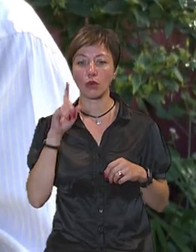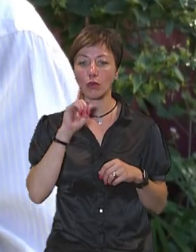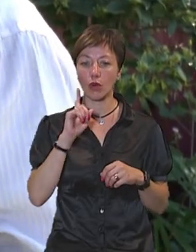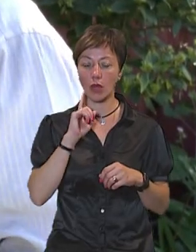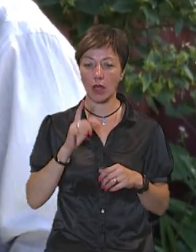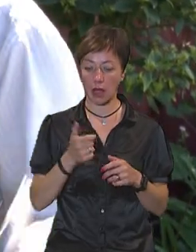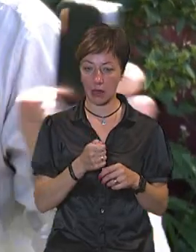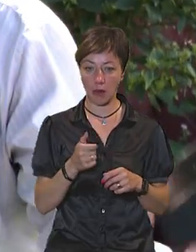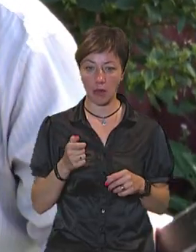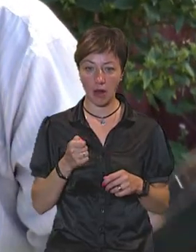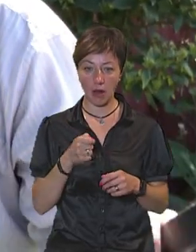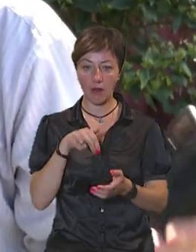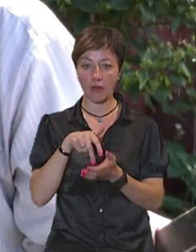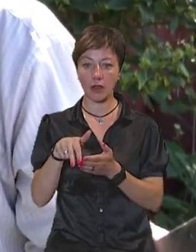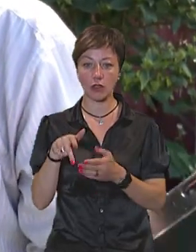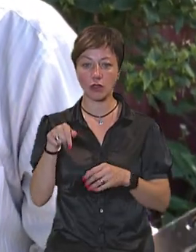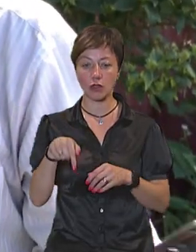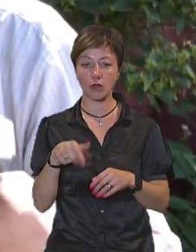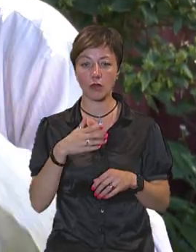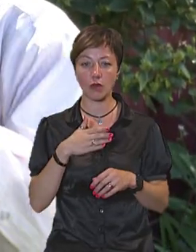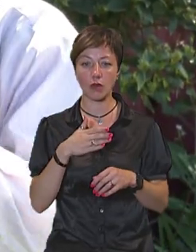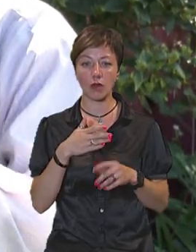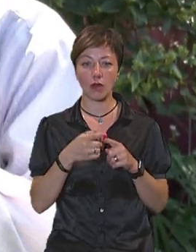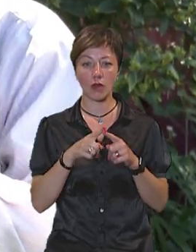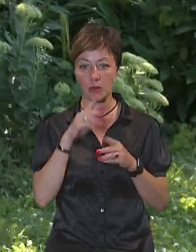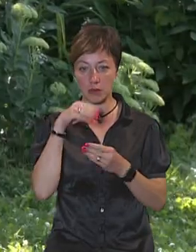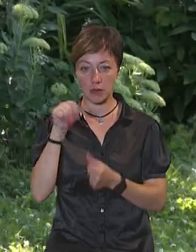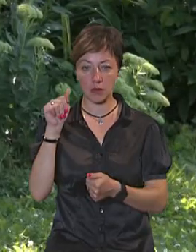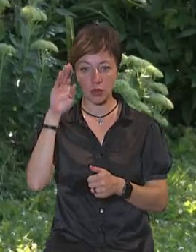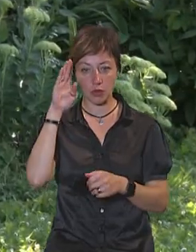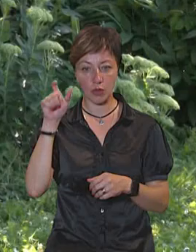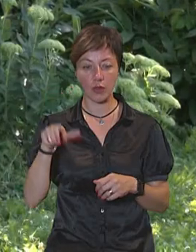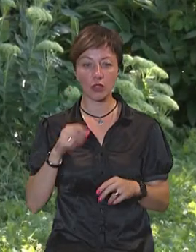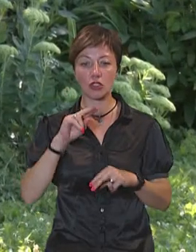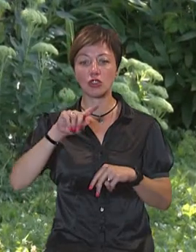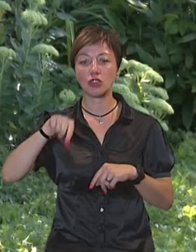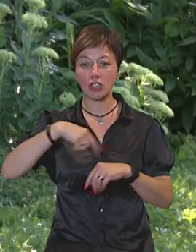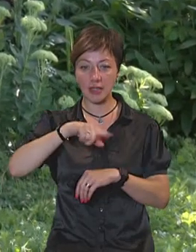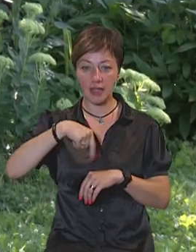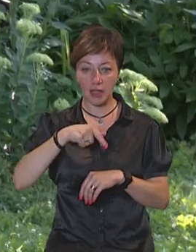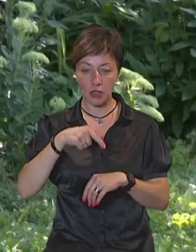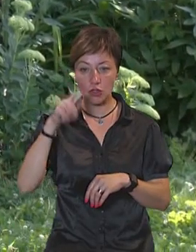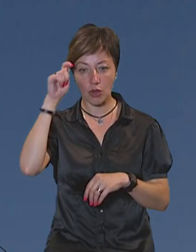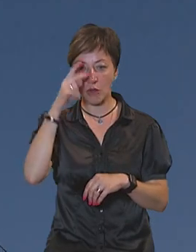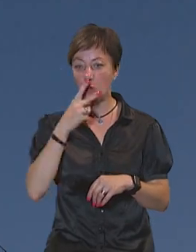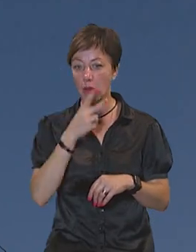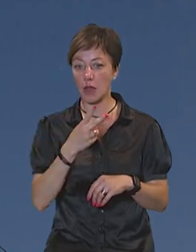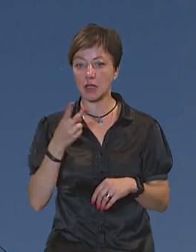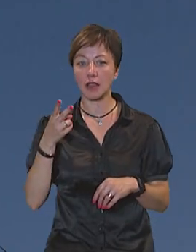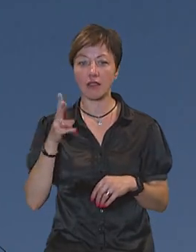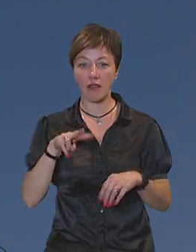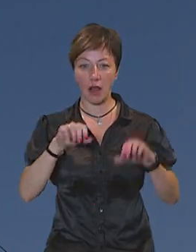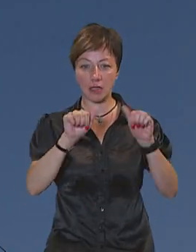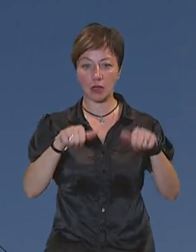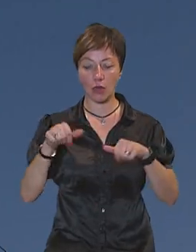її набрав, вийшов, відразу вийшла моя хвилина, не пройшло, його вже не було. Через деякий час, каже чоловік, побачив уже два силуети